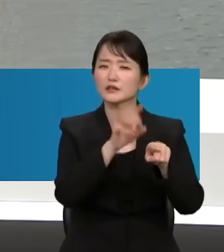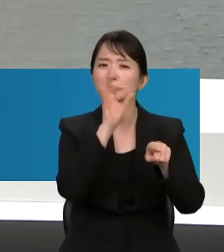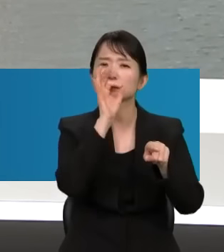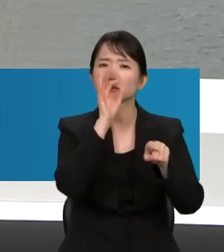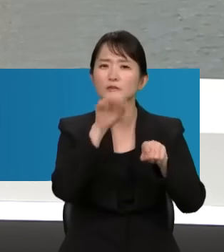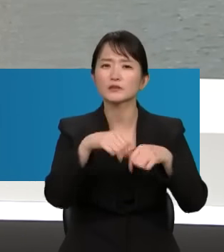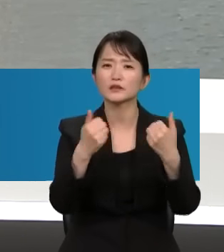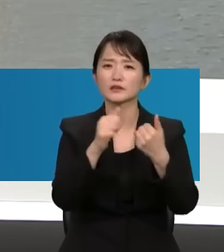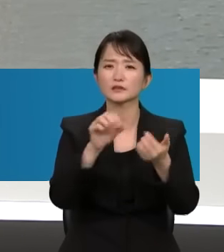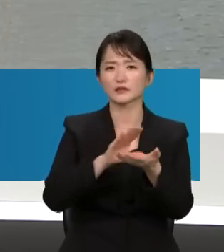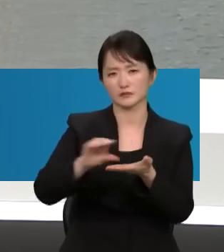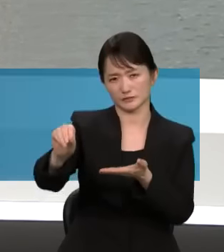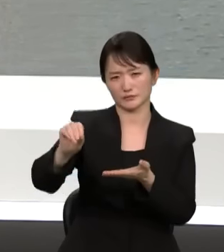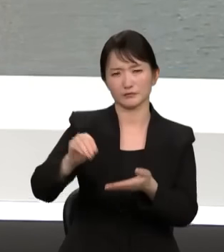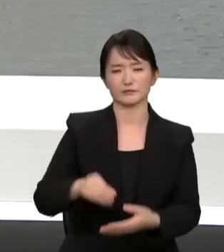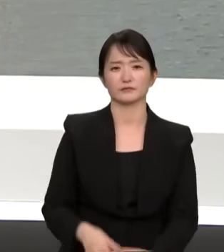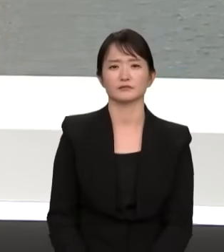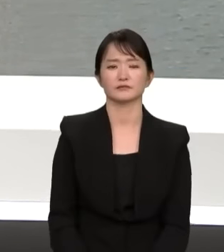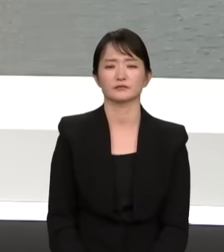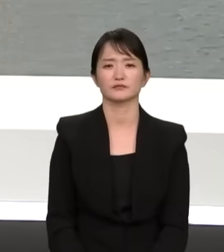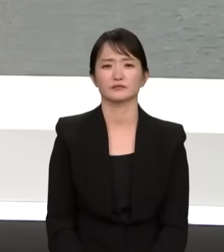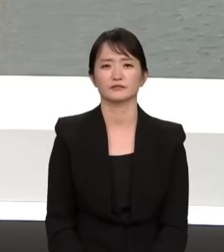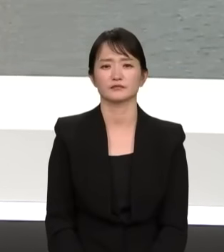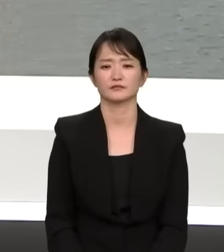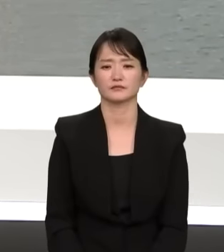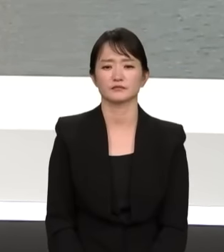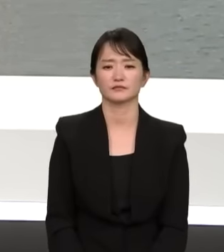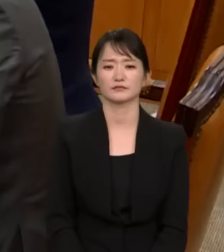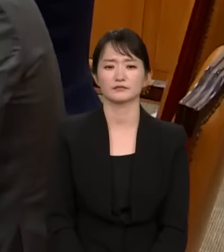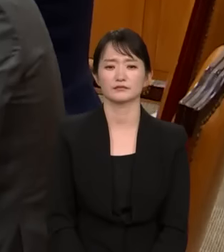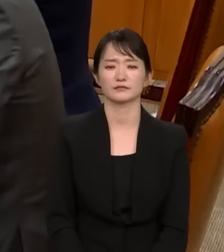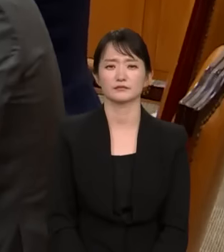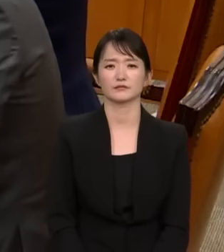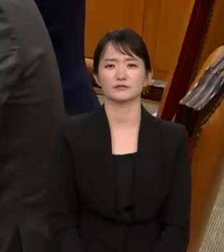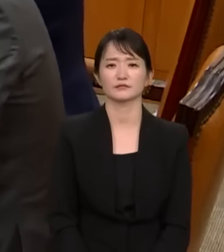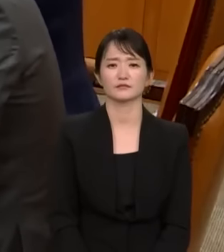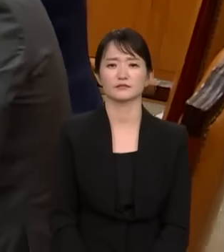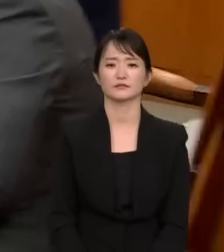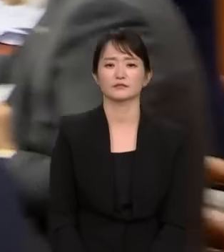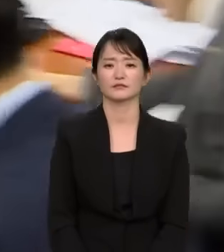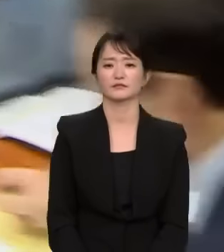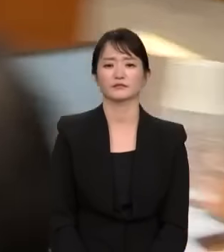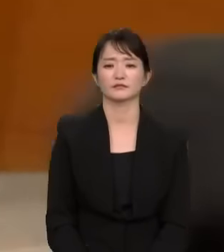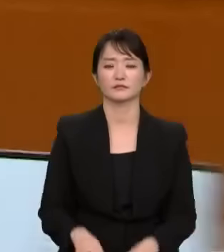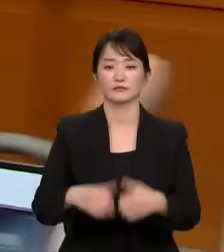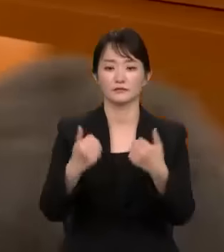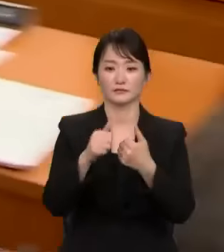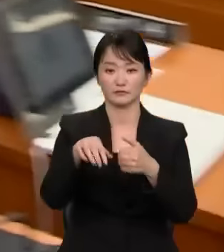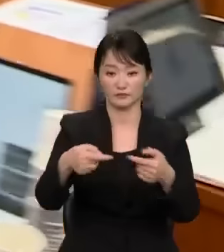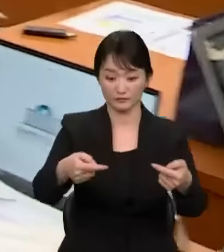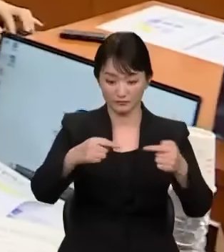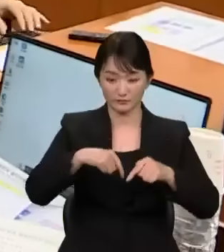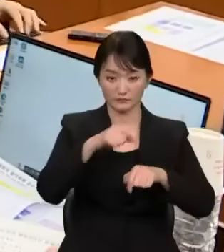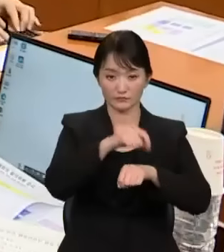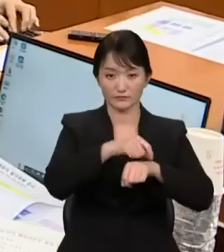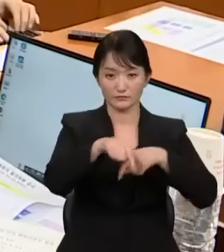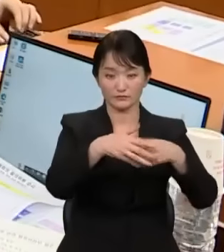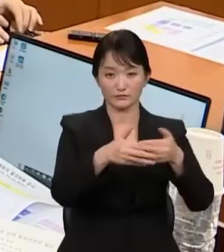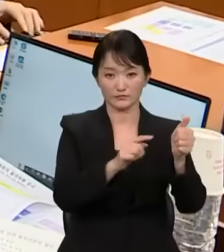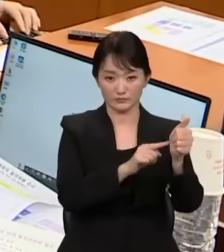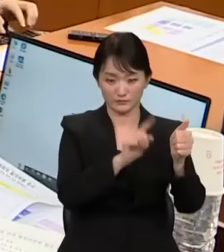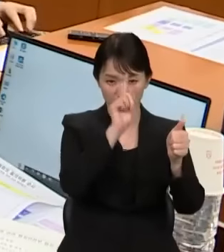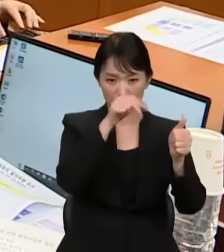회의장을 나가 버리기도 했습니다 임예은 기자입니다 국회에 출석한 이상민 행정안전부